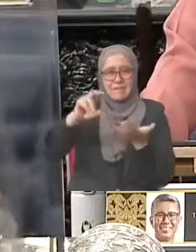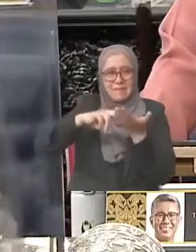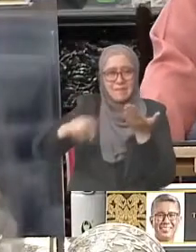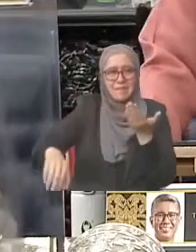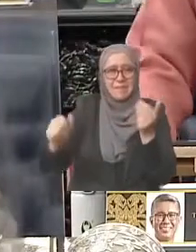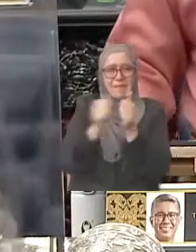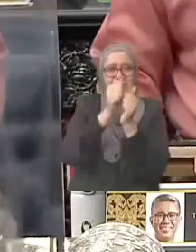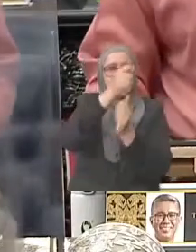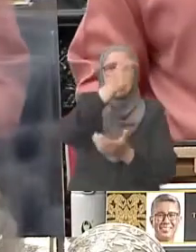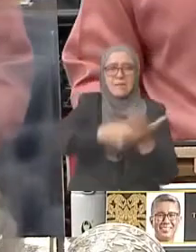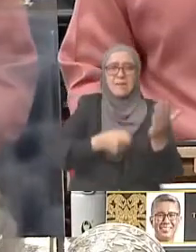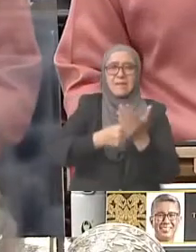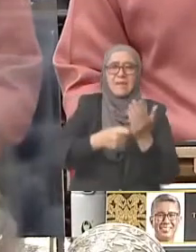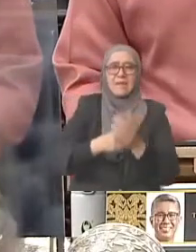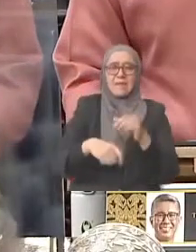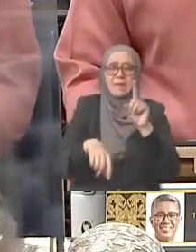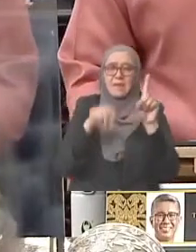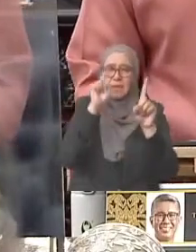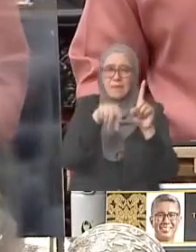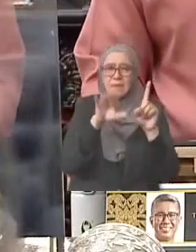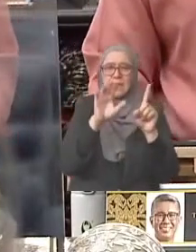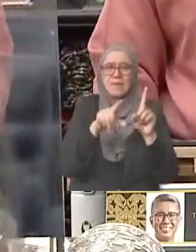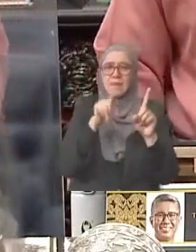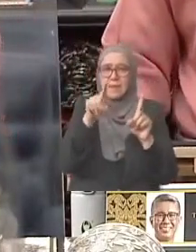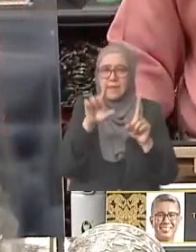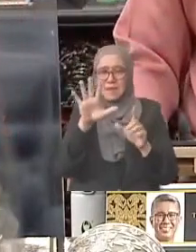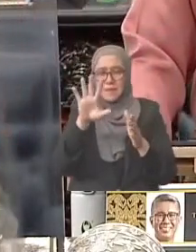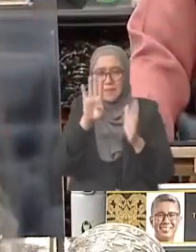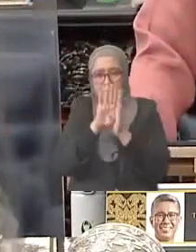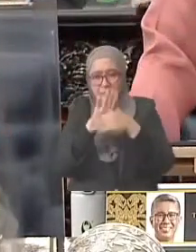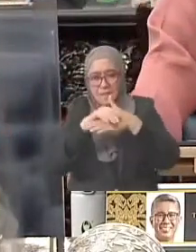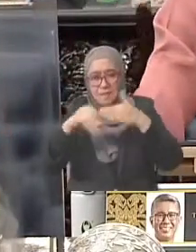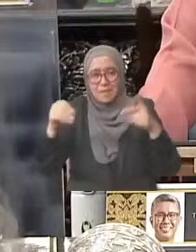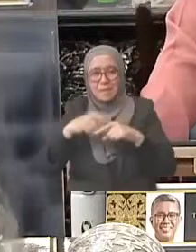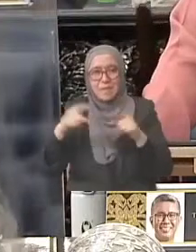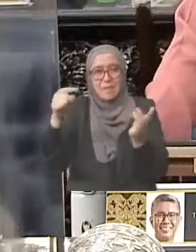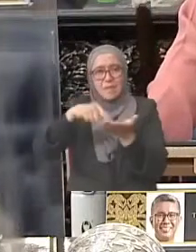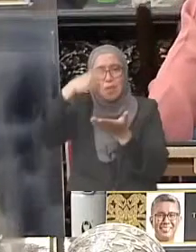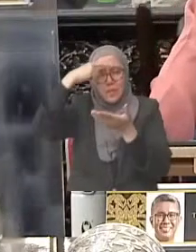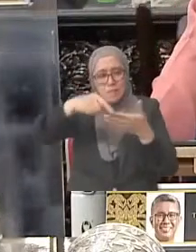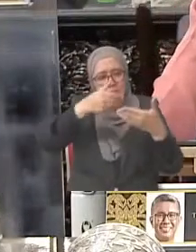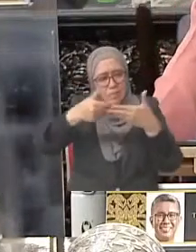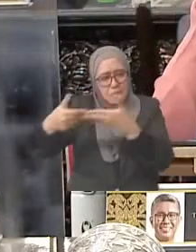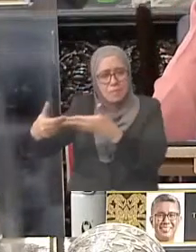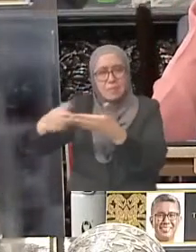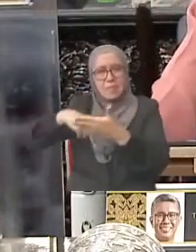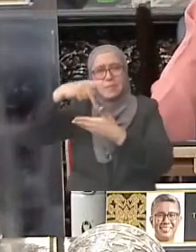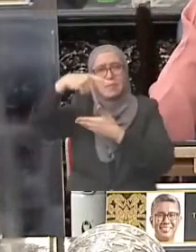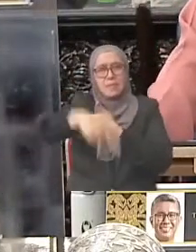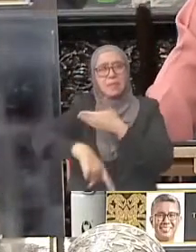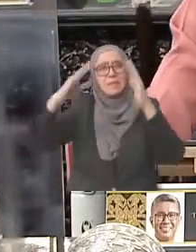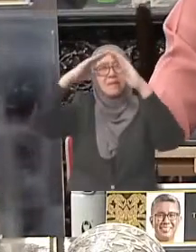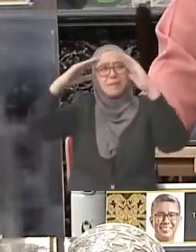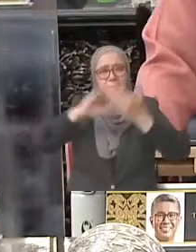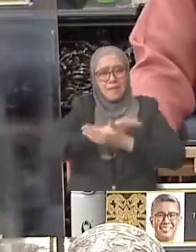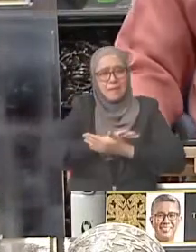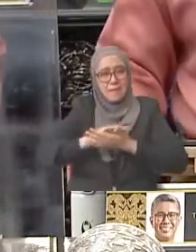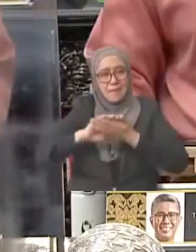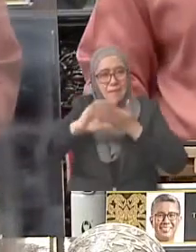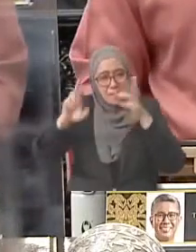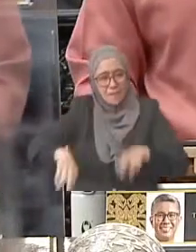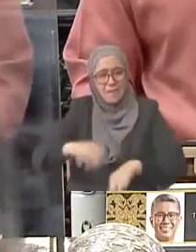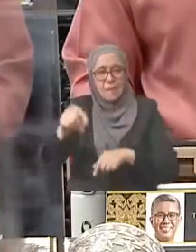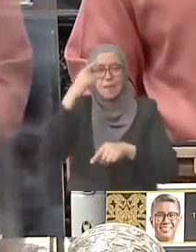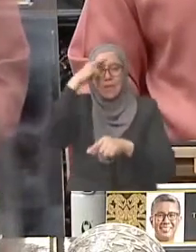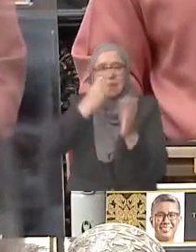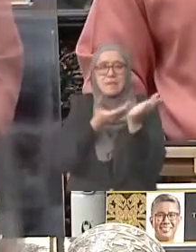keseluruhan satu berkelahi mobile minggir butuhkan ini antaranya bagi meneruskan program-program rumah mesra rakyat dan bantuan menyelenggarakan